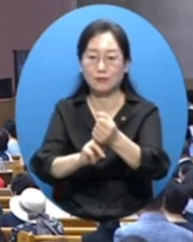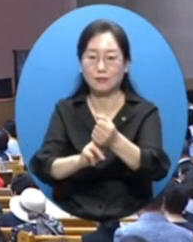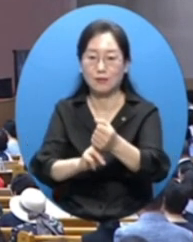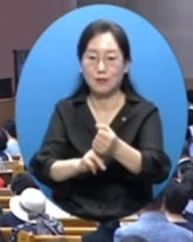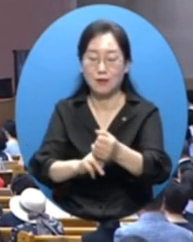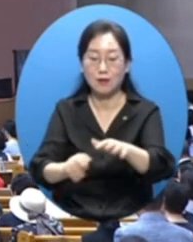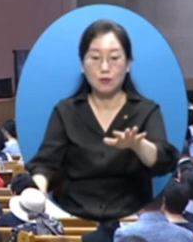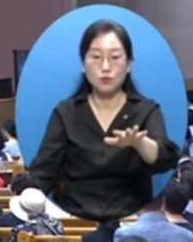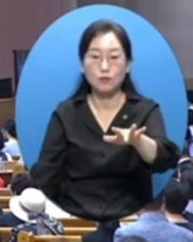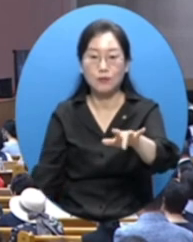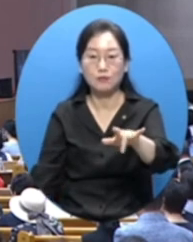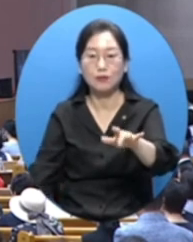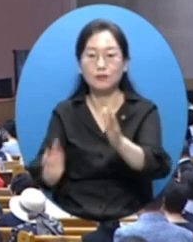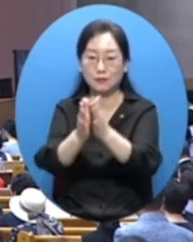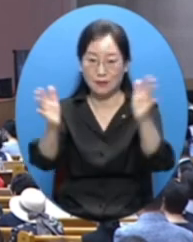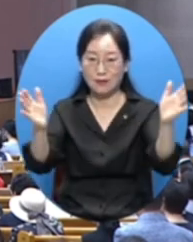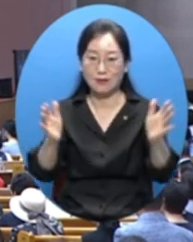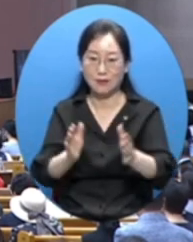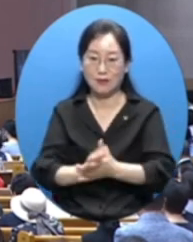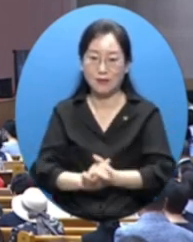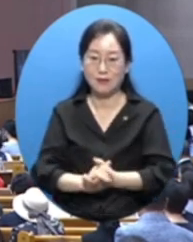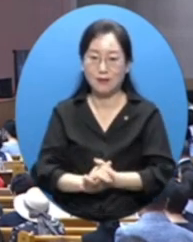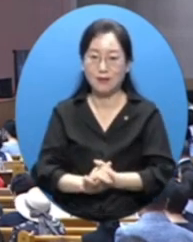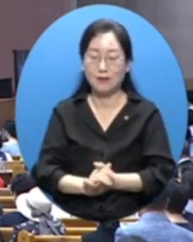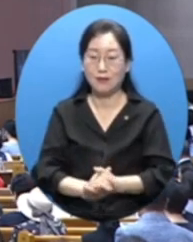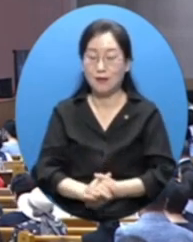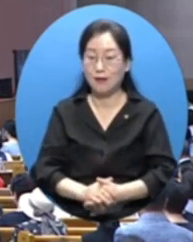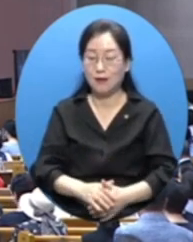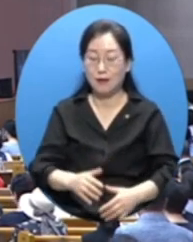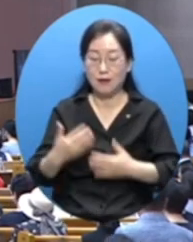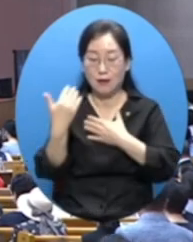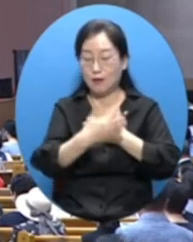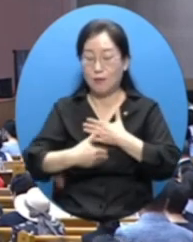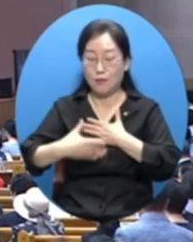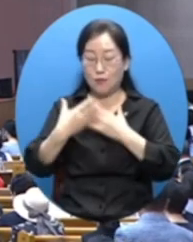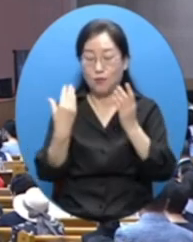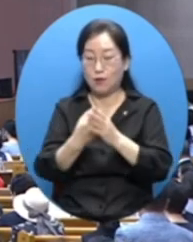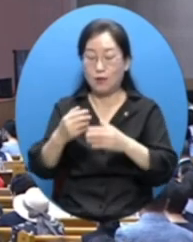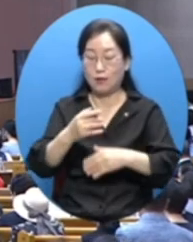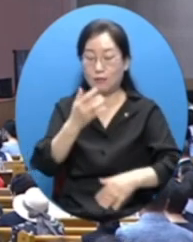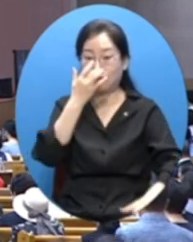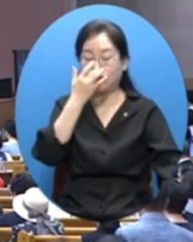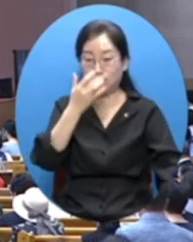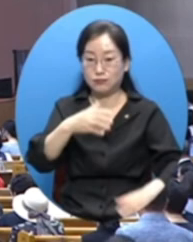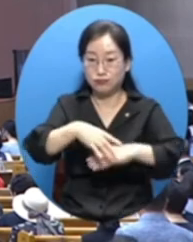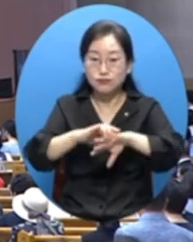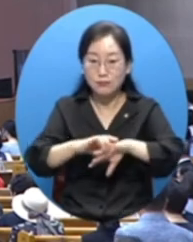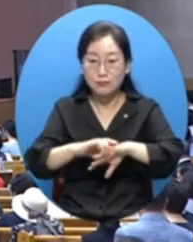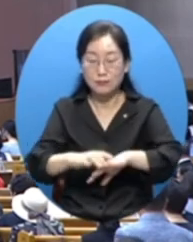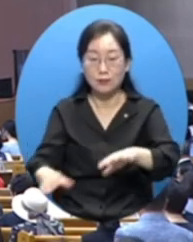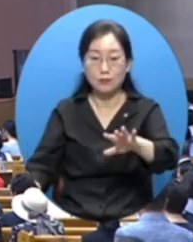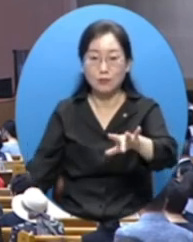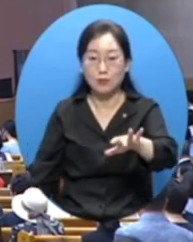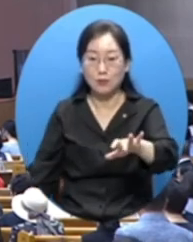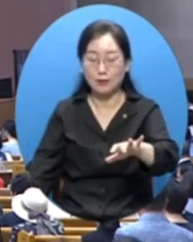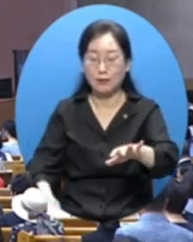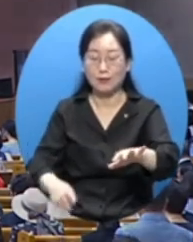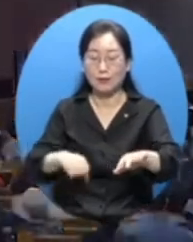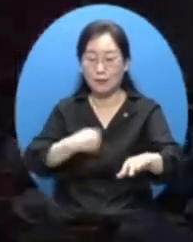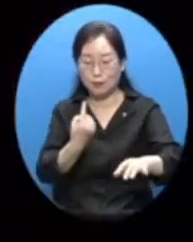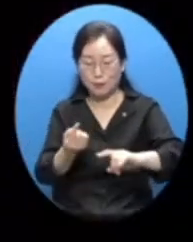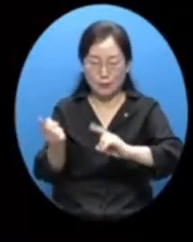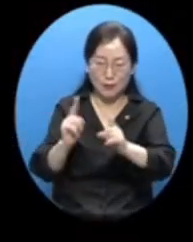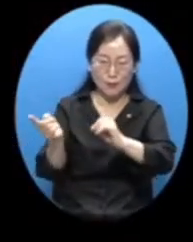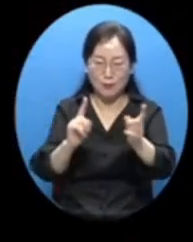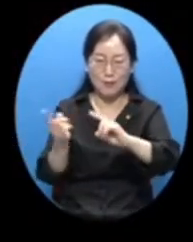손가락이 까딱까딱 움직이기 시작한 것입니다. 그래서 전혀 움직이지 못하는 거가 이제 손가락 움직이기 시작하니까 이제 스스로